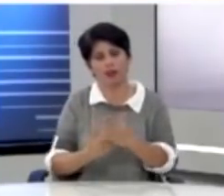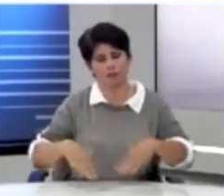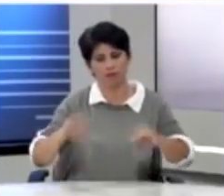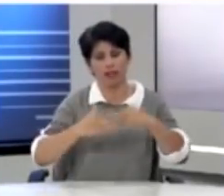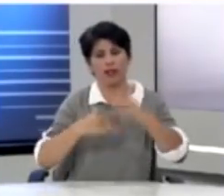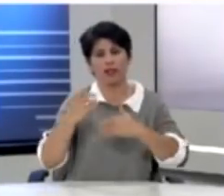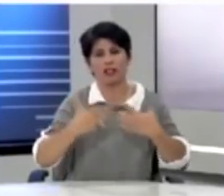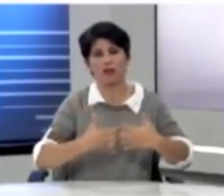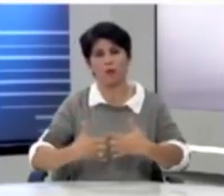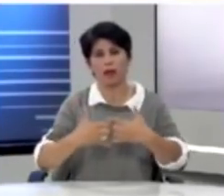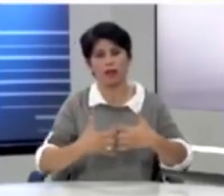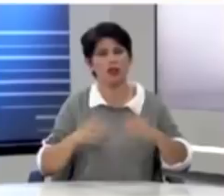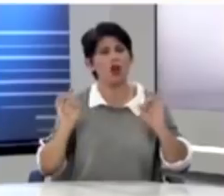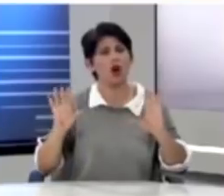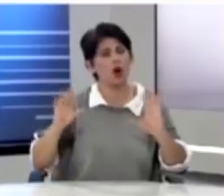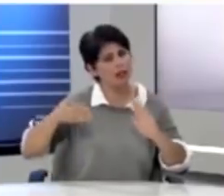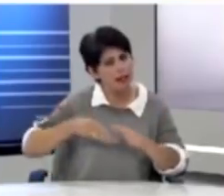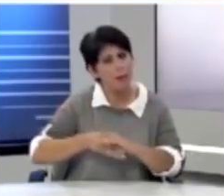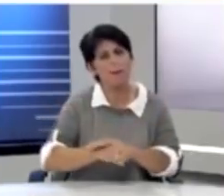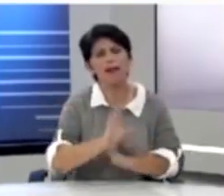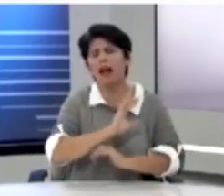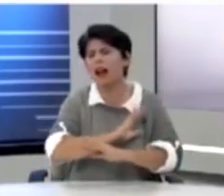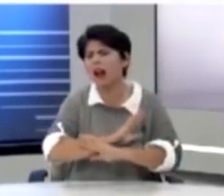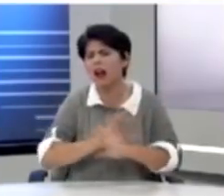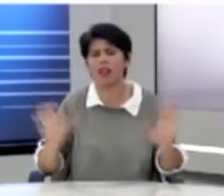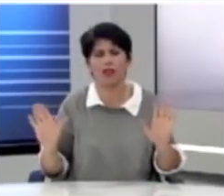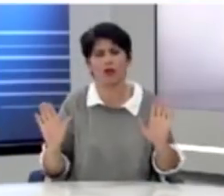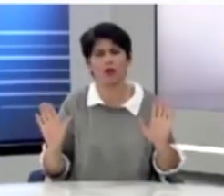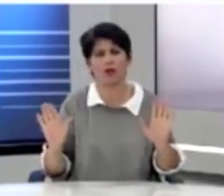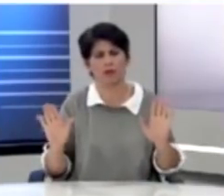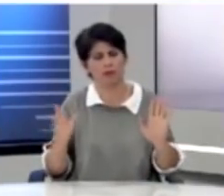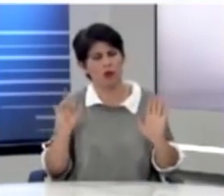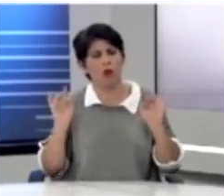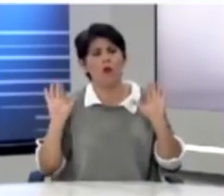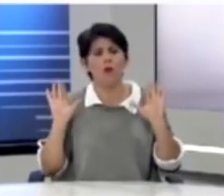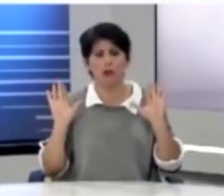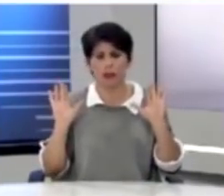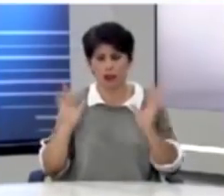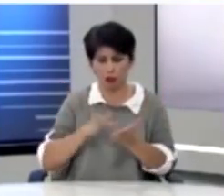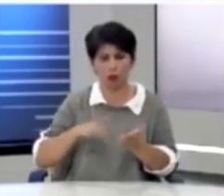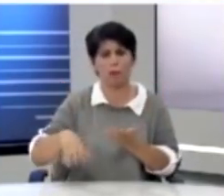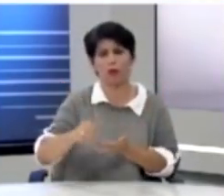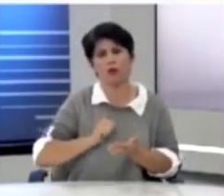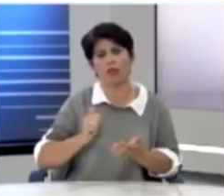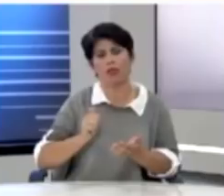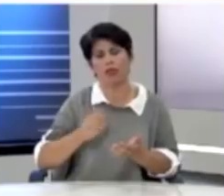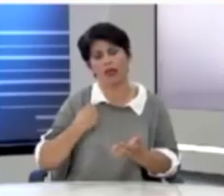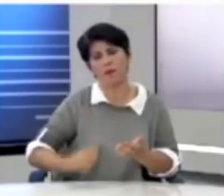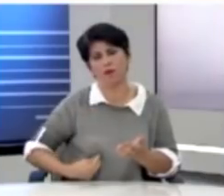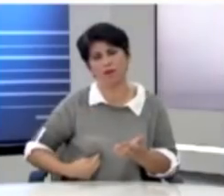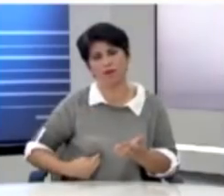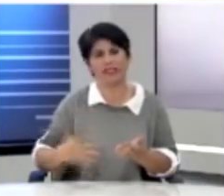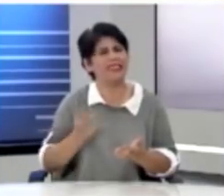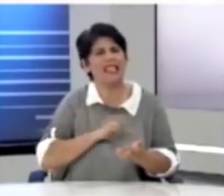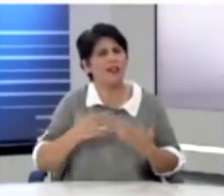μιας βιομηχανίας, χωρίς να περνά πλέον καθόλου από τα χέρια ούτε καν του τοπικού δήμου. Τι